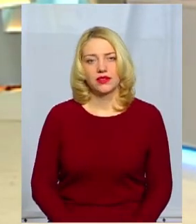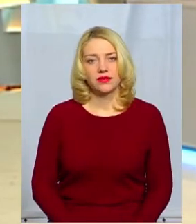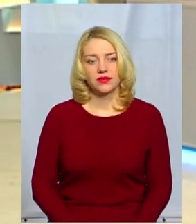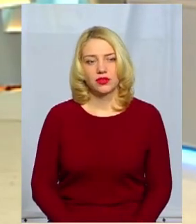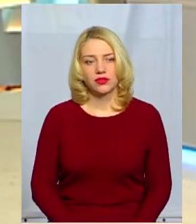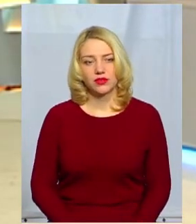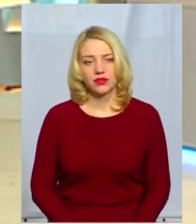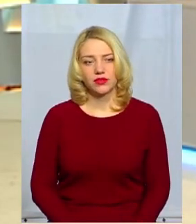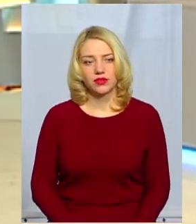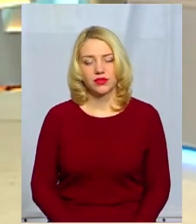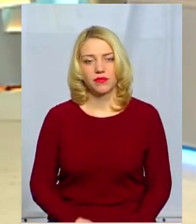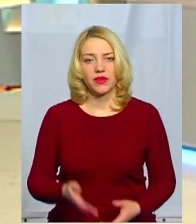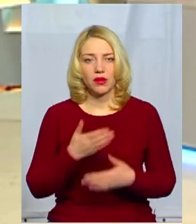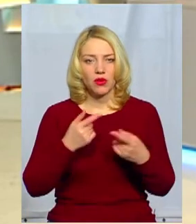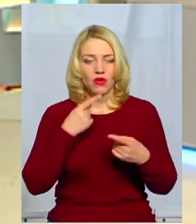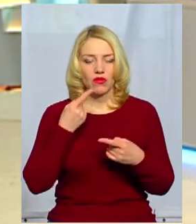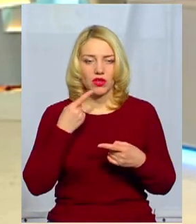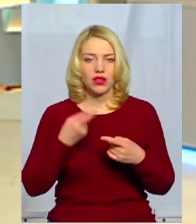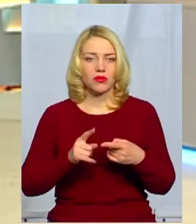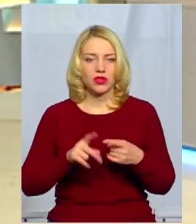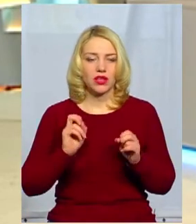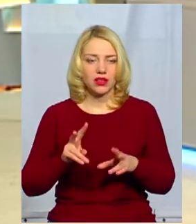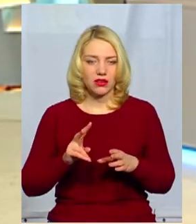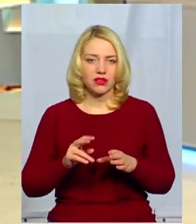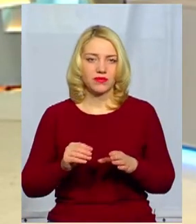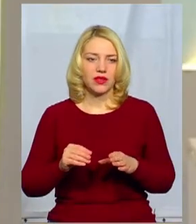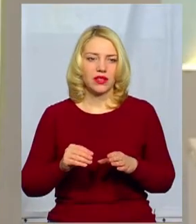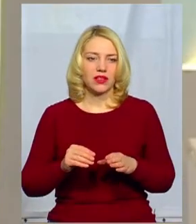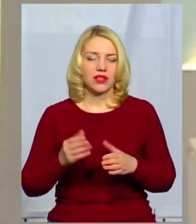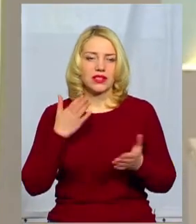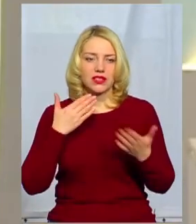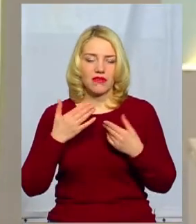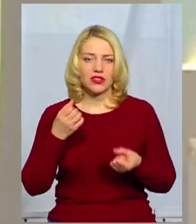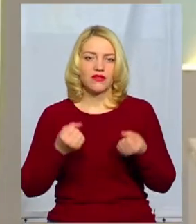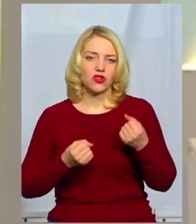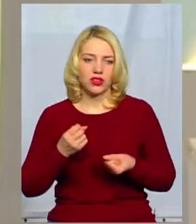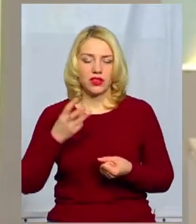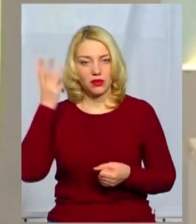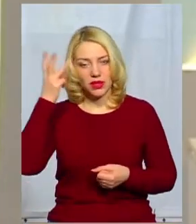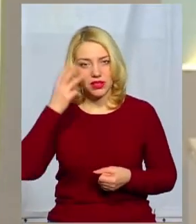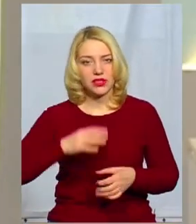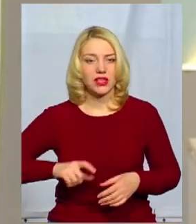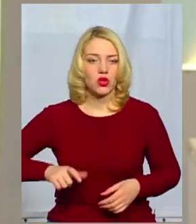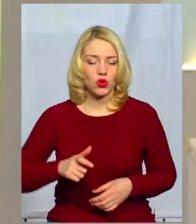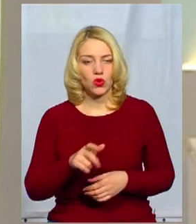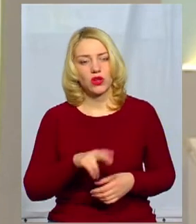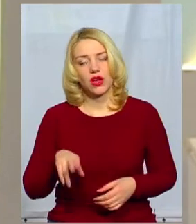Ну, ми говорили про те, як ставляться водії на хмельницьких дорогах